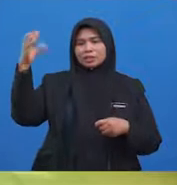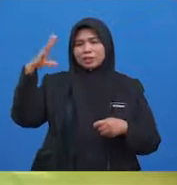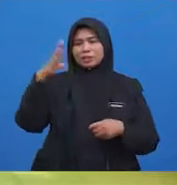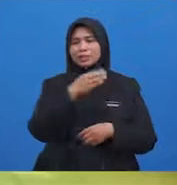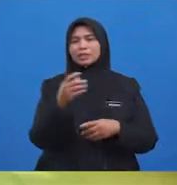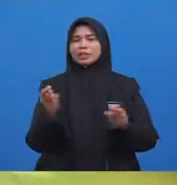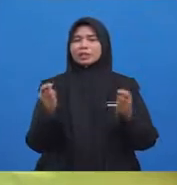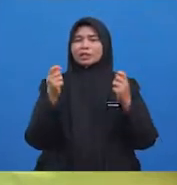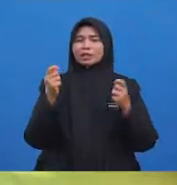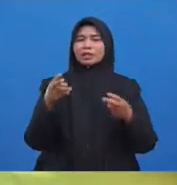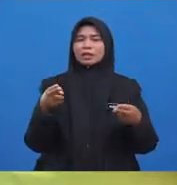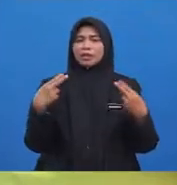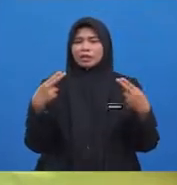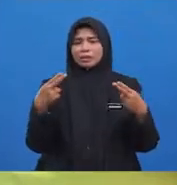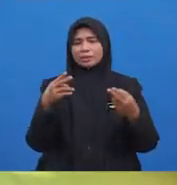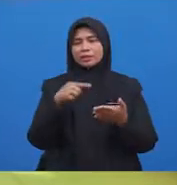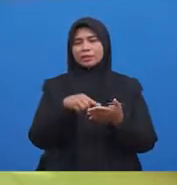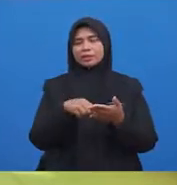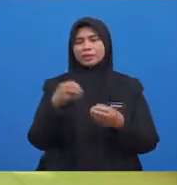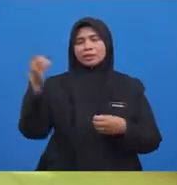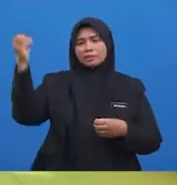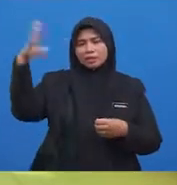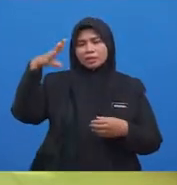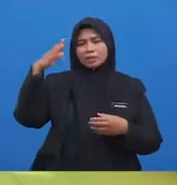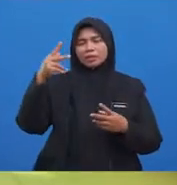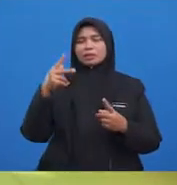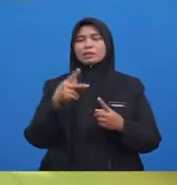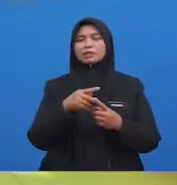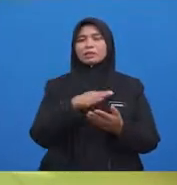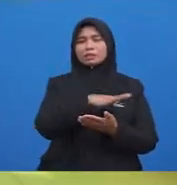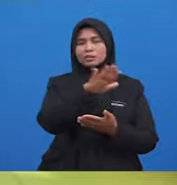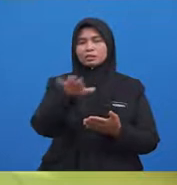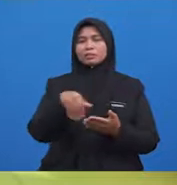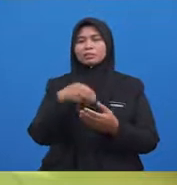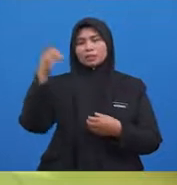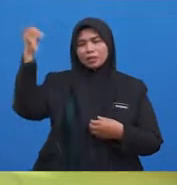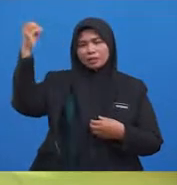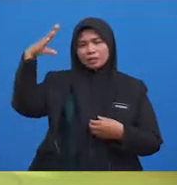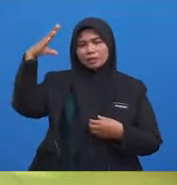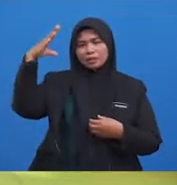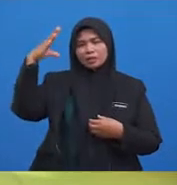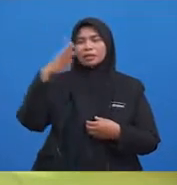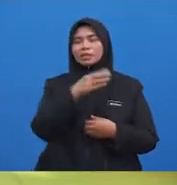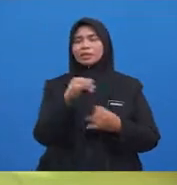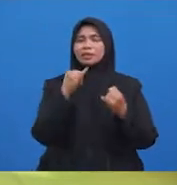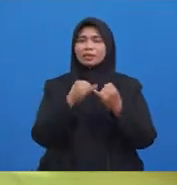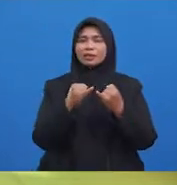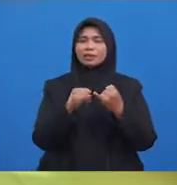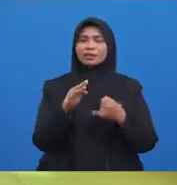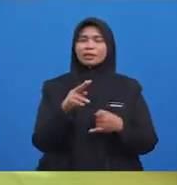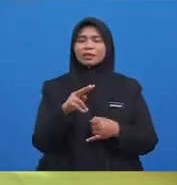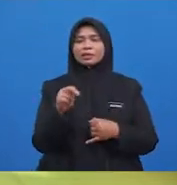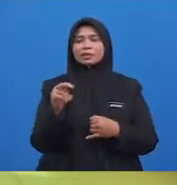tenaga HP ini dipancarkan ke pesing cara matahari dan akhirnya